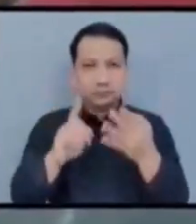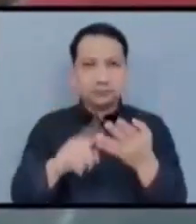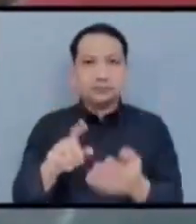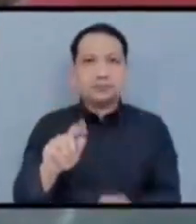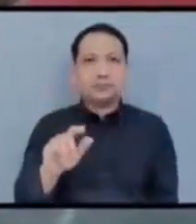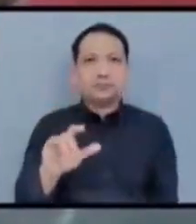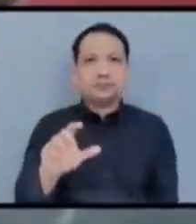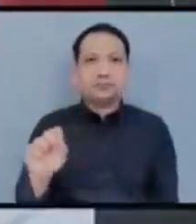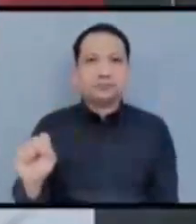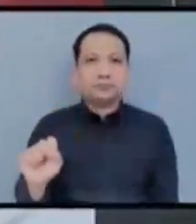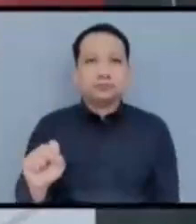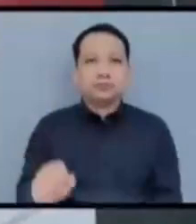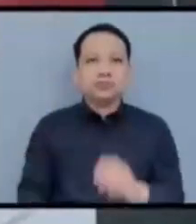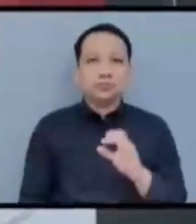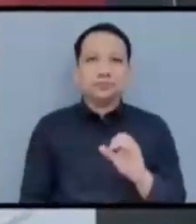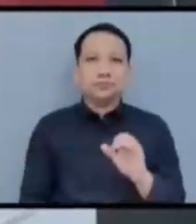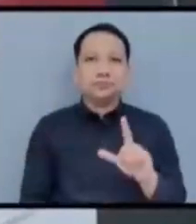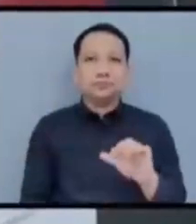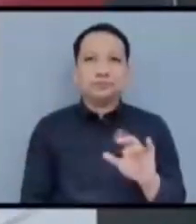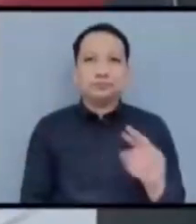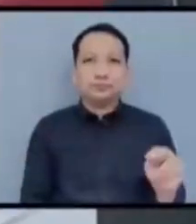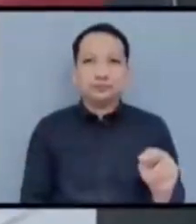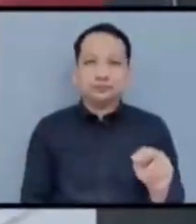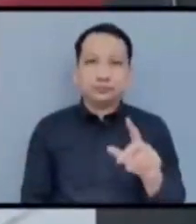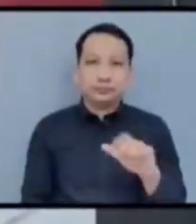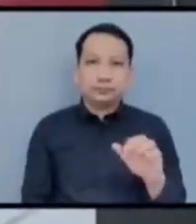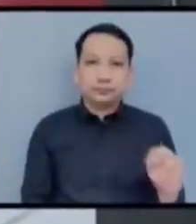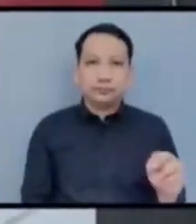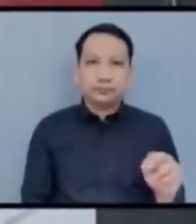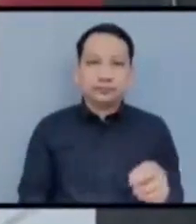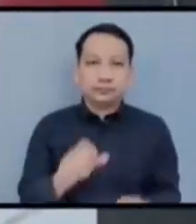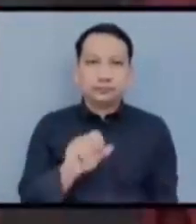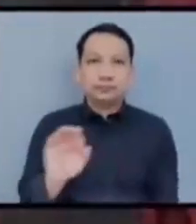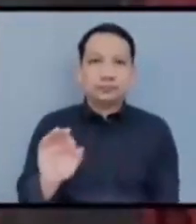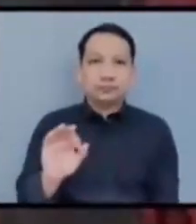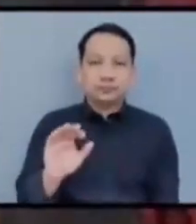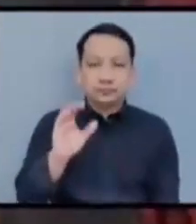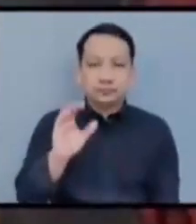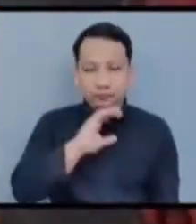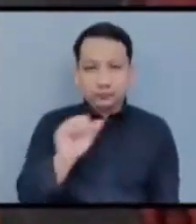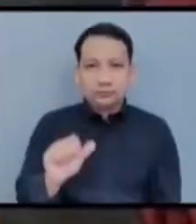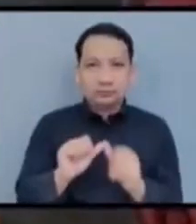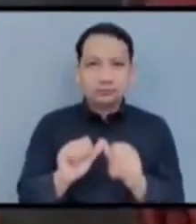ng Cordova, Liloan, Minglanilla, San Fernando, Sibunga at Tuburan.